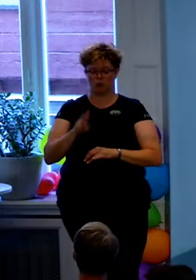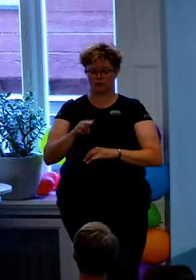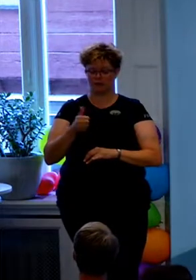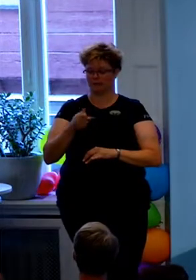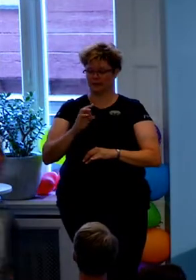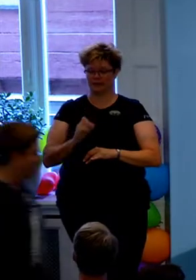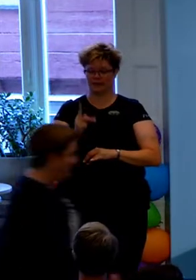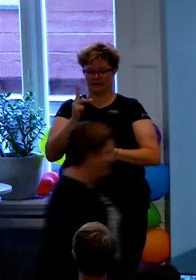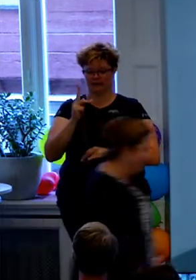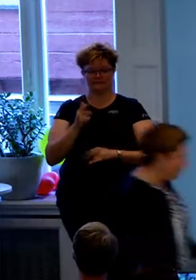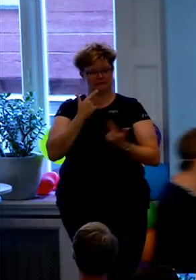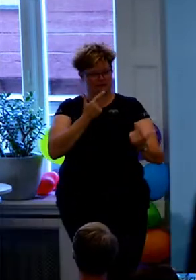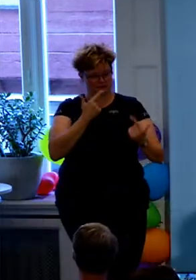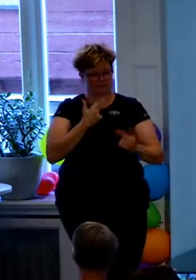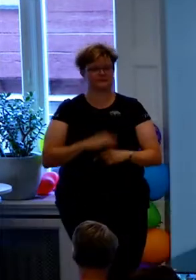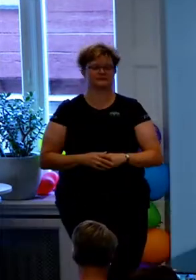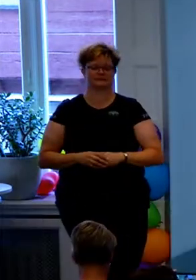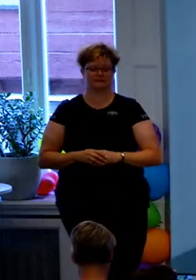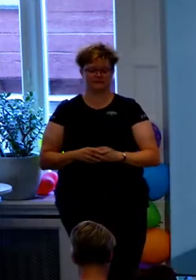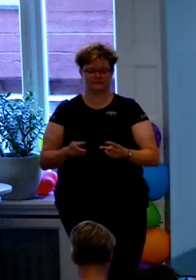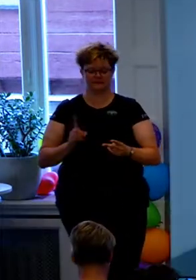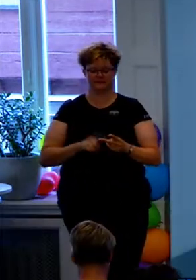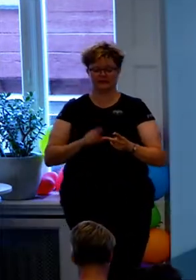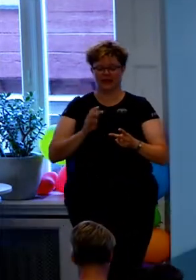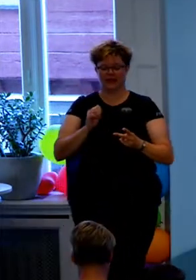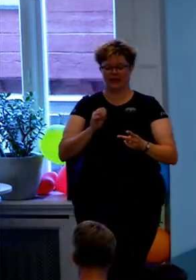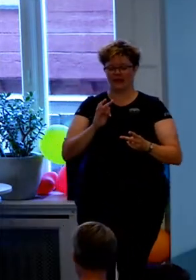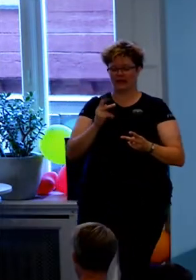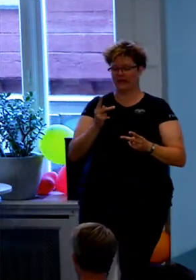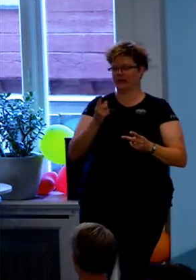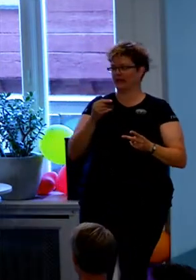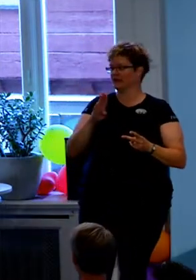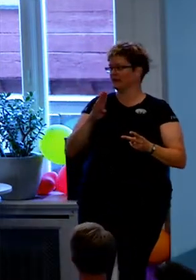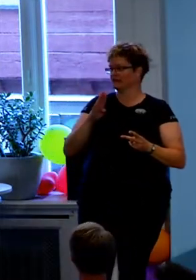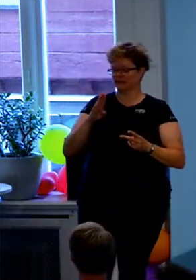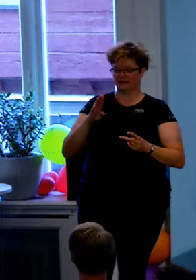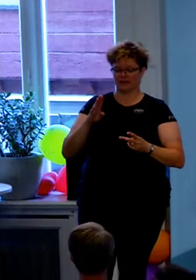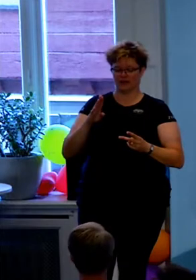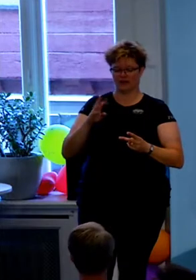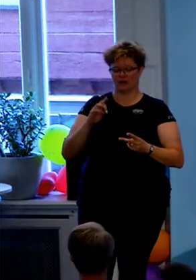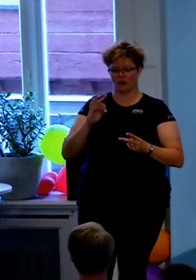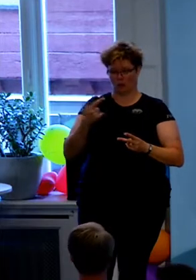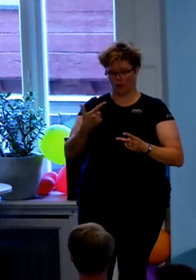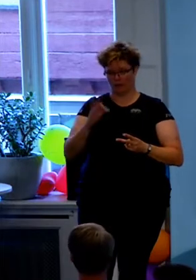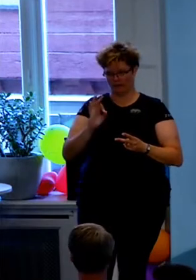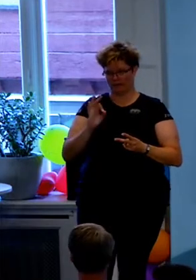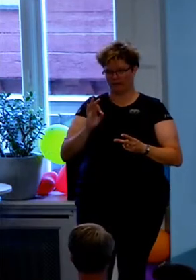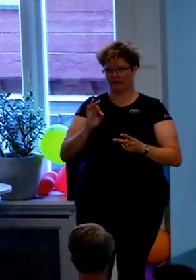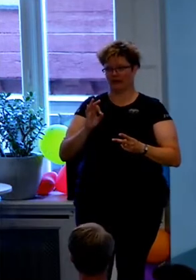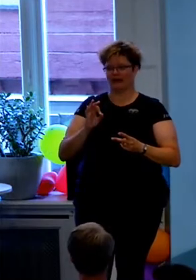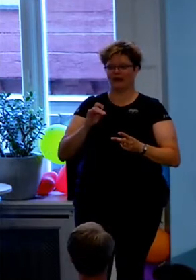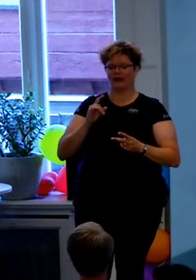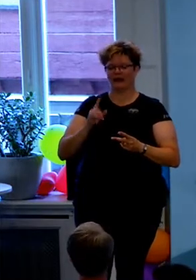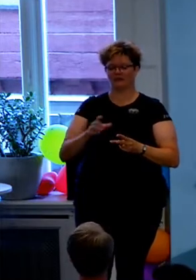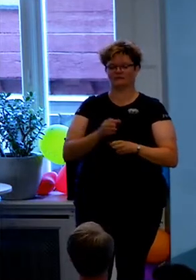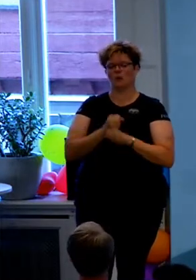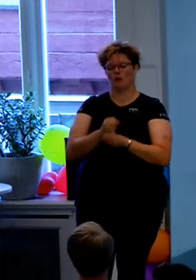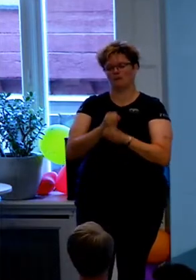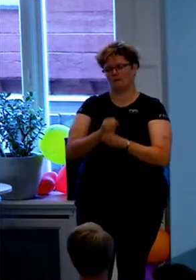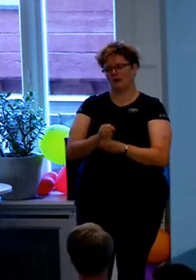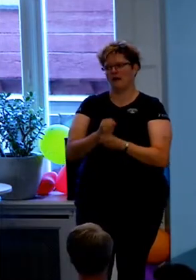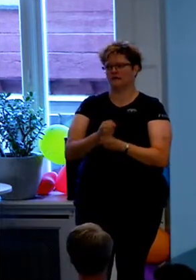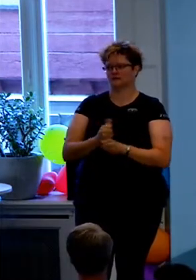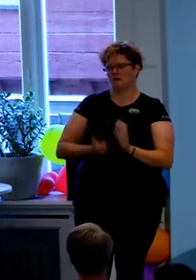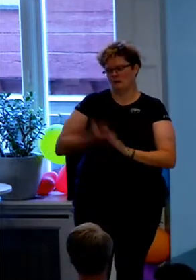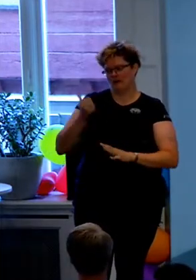Välkommen hit. Vi har Erik Lindroth som är Sustainable Sustainability Director i Tetra, på